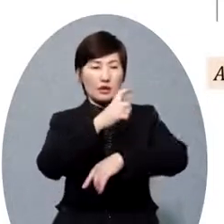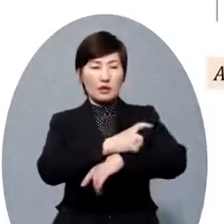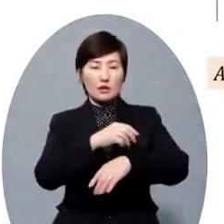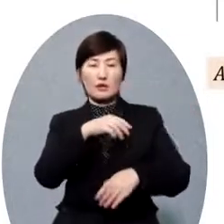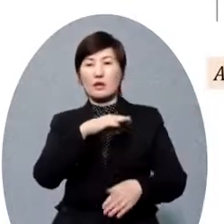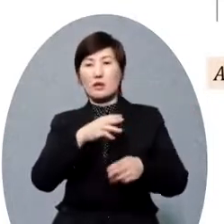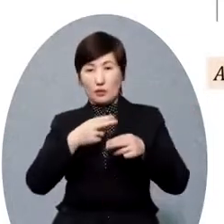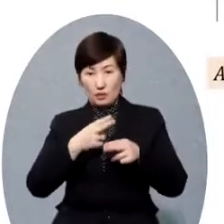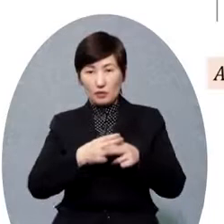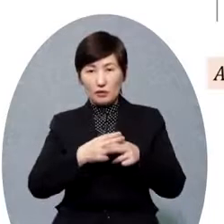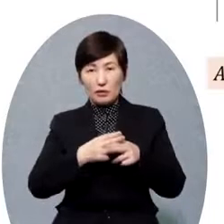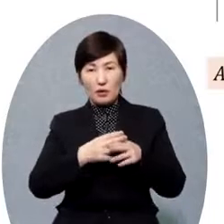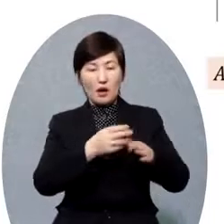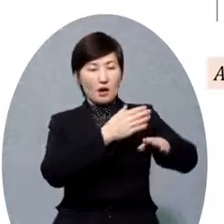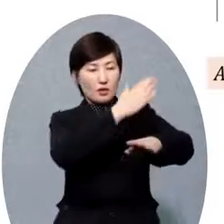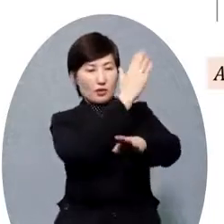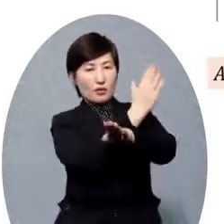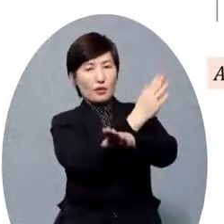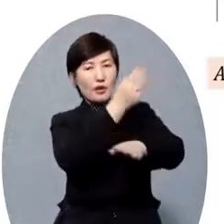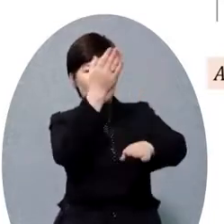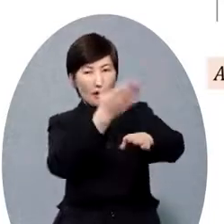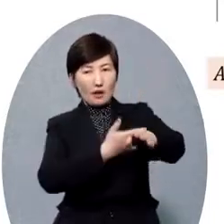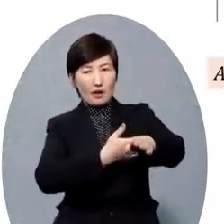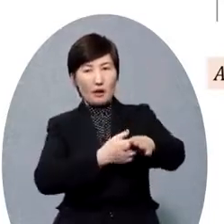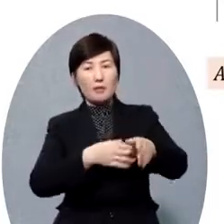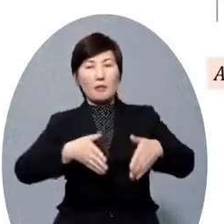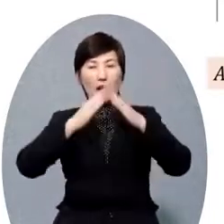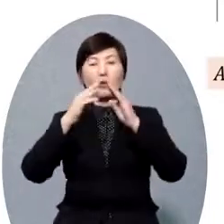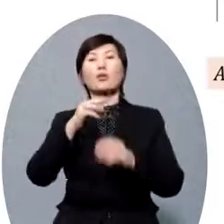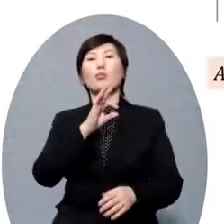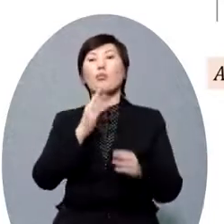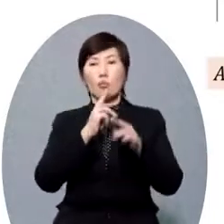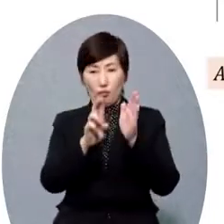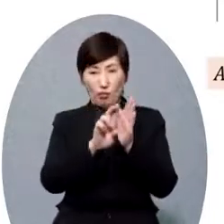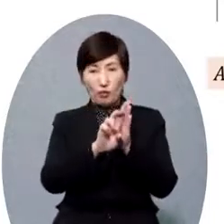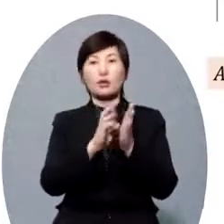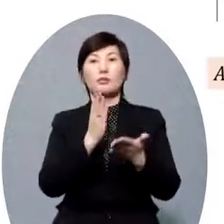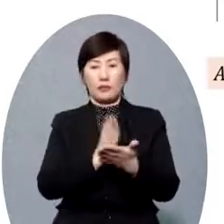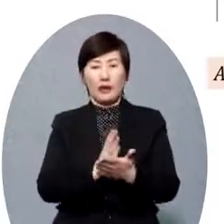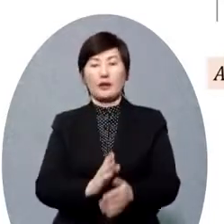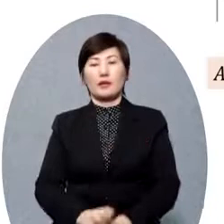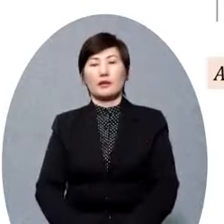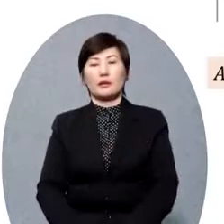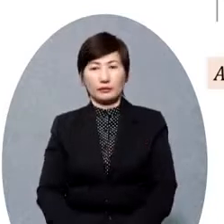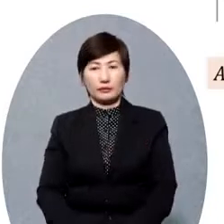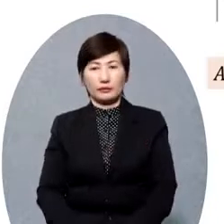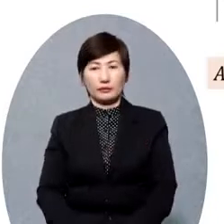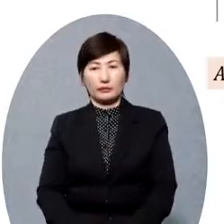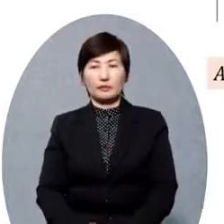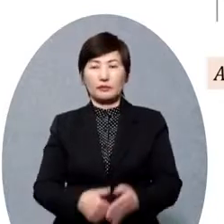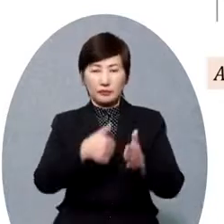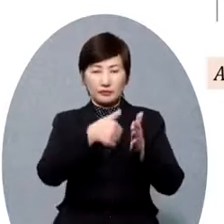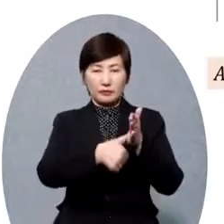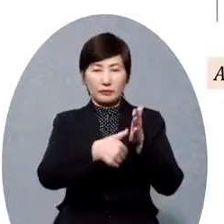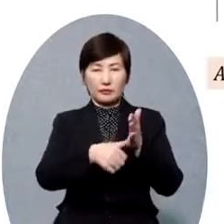7-р ангид үтсэн хичээлийнхаа тусламжтайгаар шулууны гарапагийг байгуулах боломжтой юм аа.